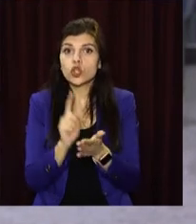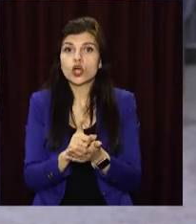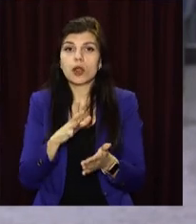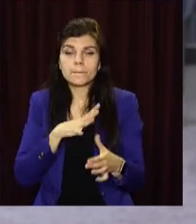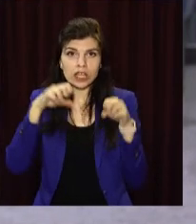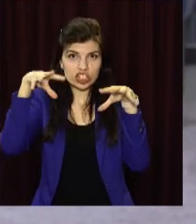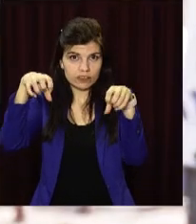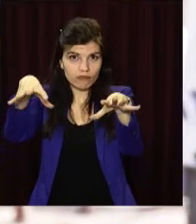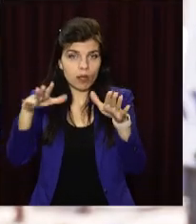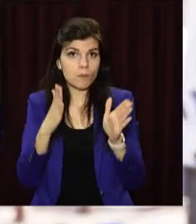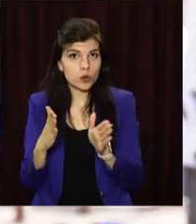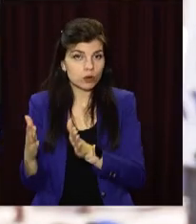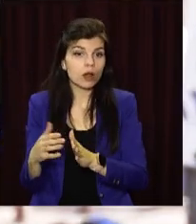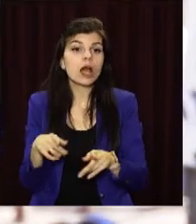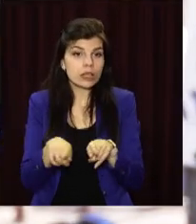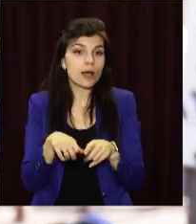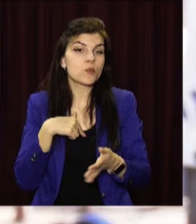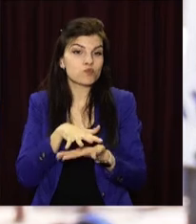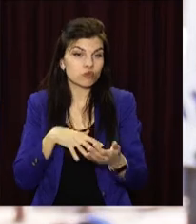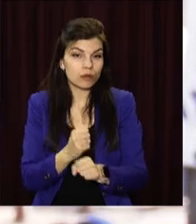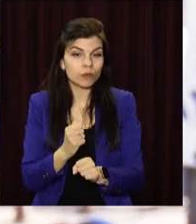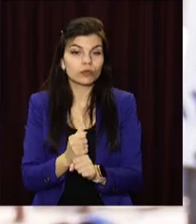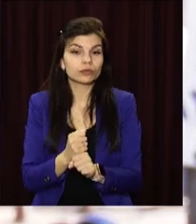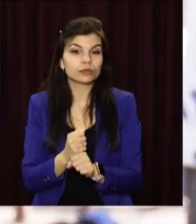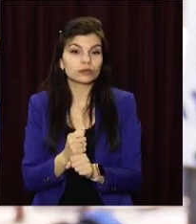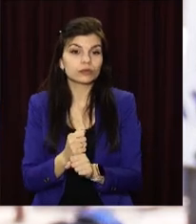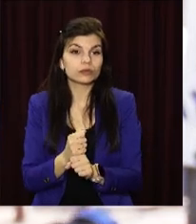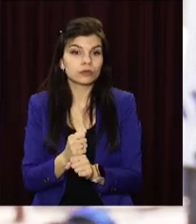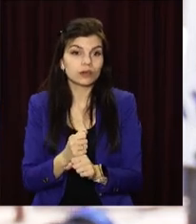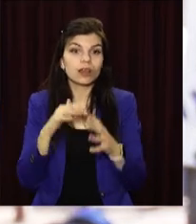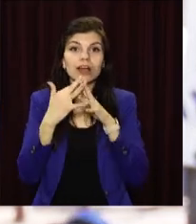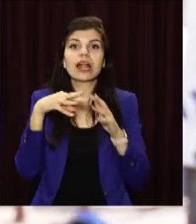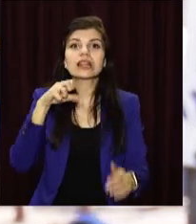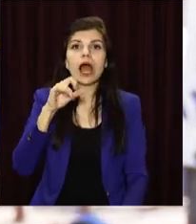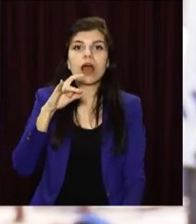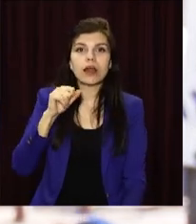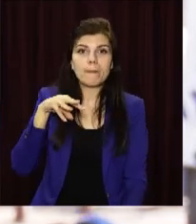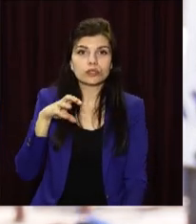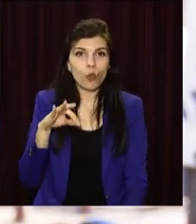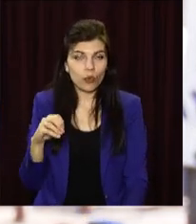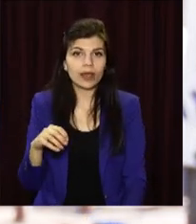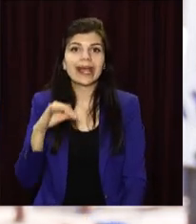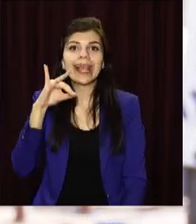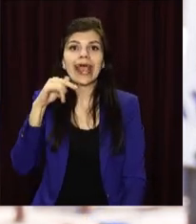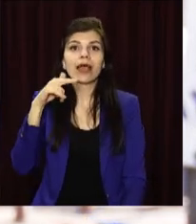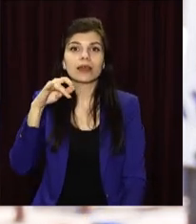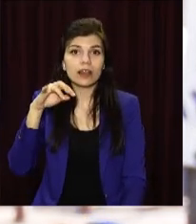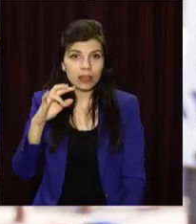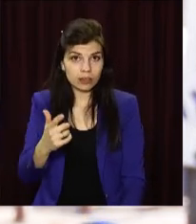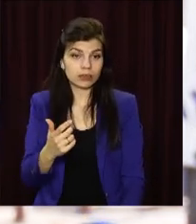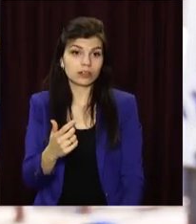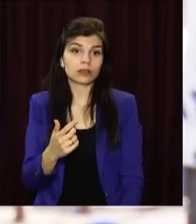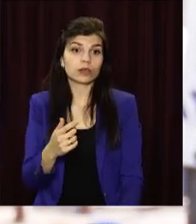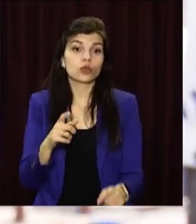быть осветлены. А так продолжаем работать поселок Тарамская, Игрень.